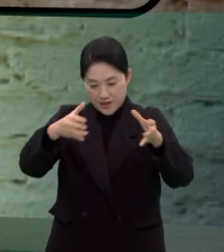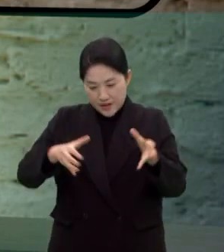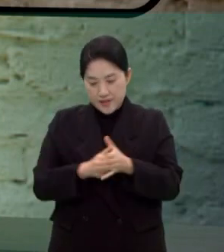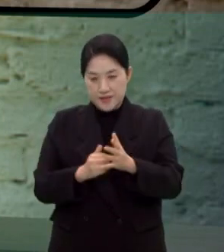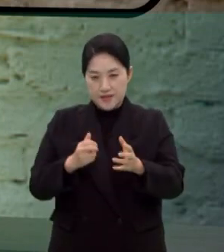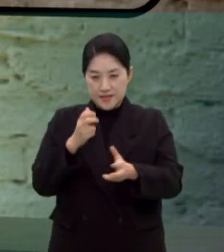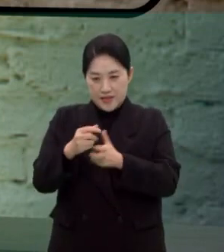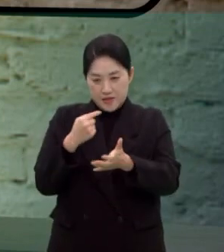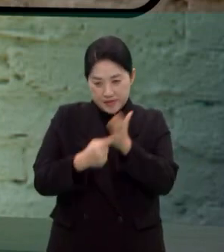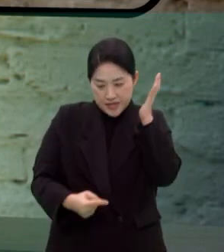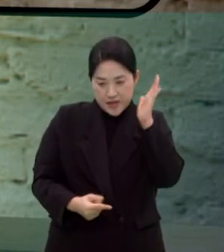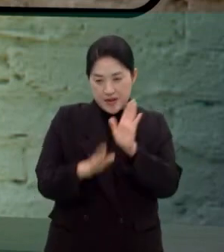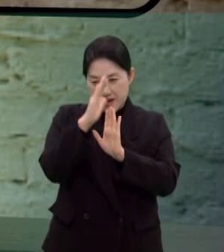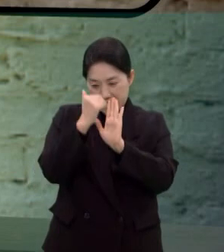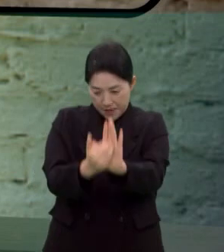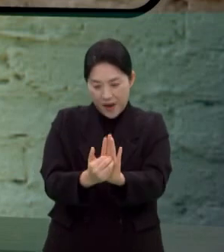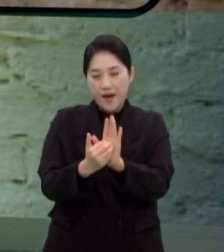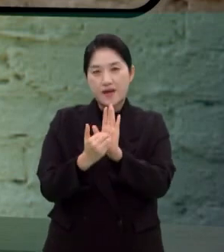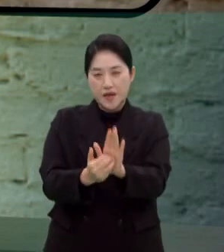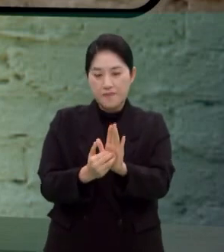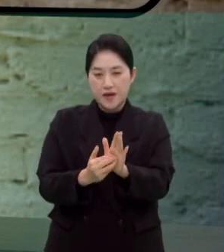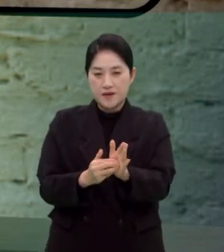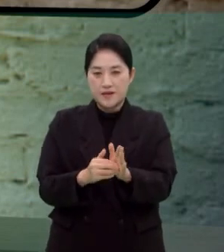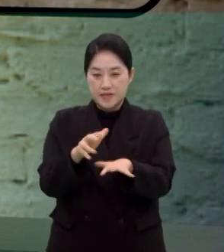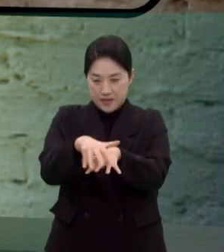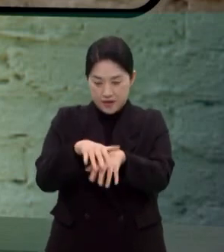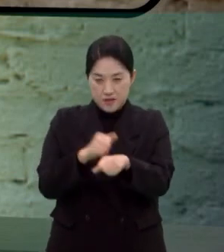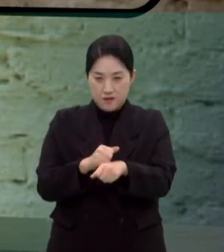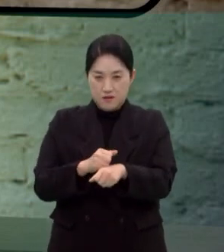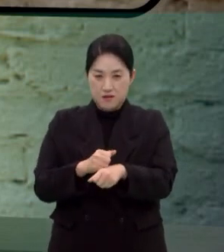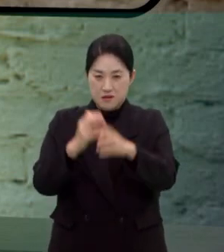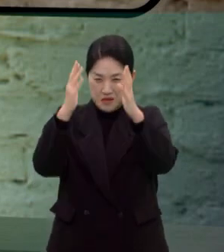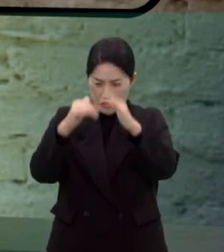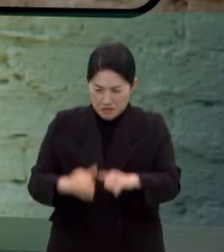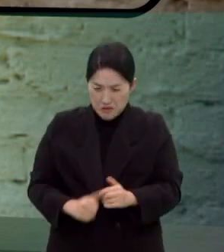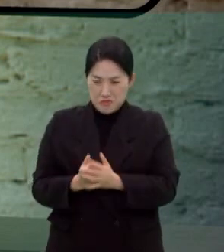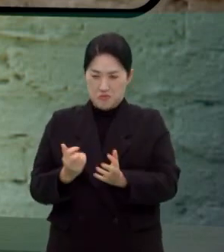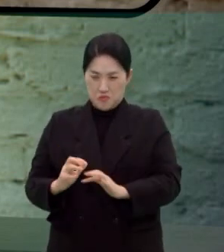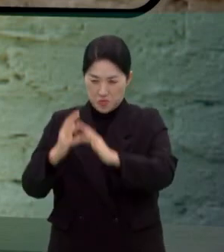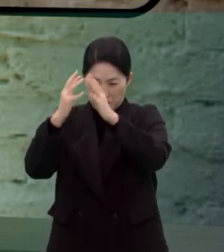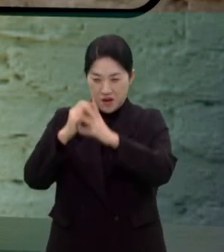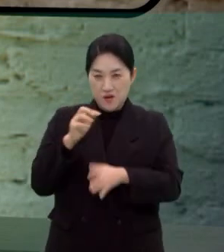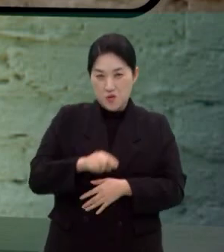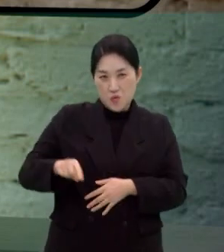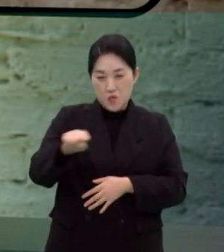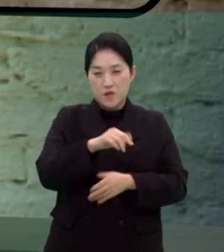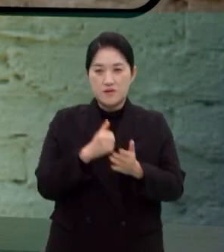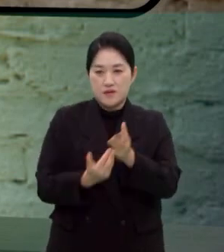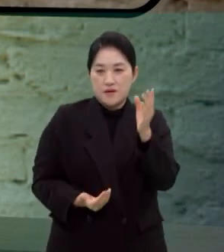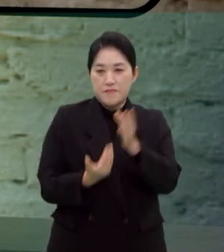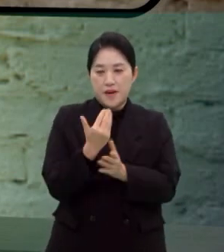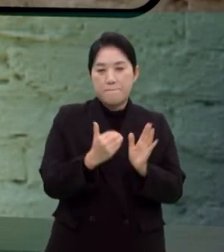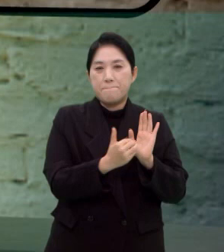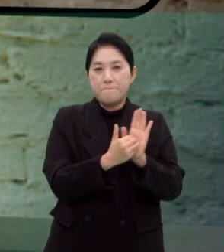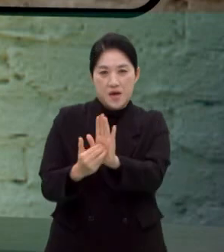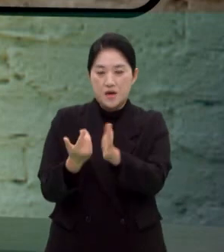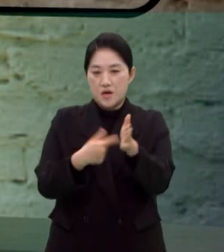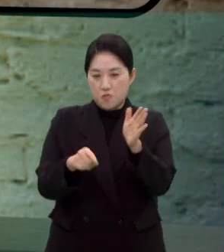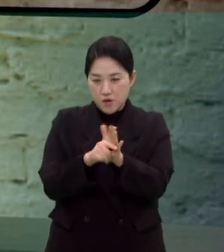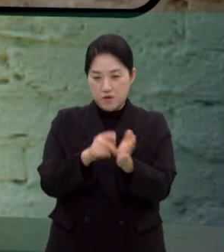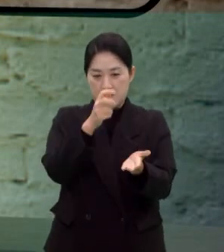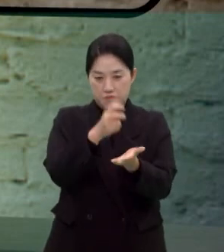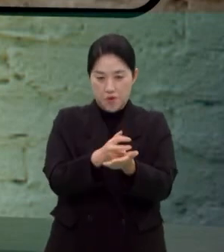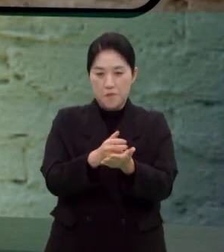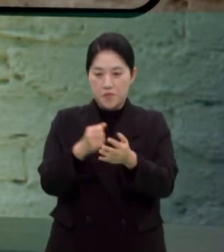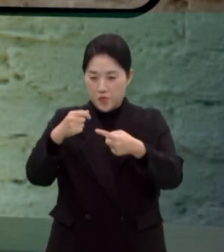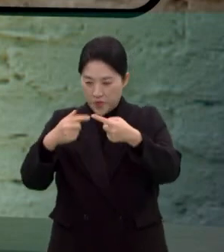산업재해 예방 TF를 설치하여 반복되는 철거, 공사 현장에서의 사고를 방지하기 위한 법과 제도